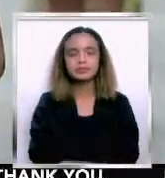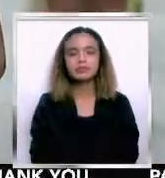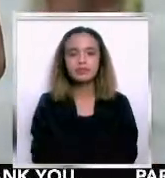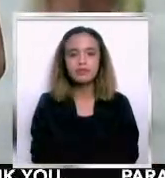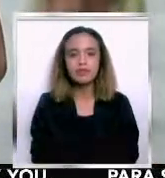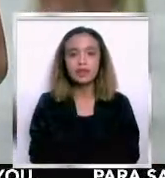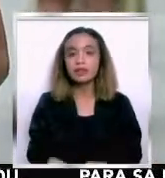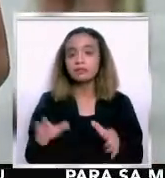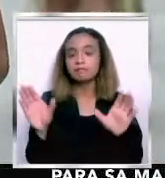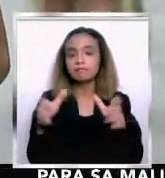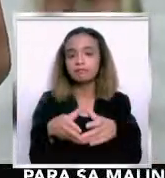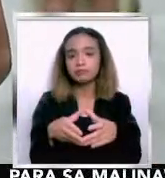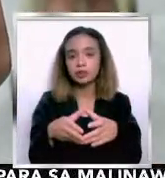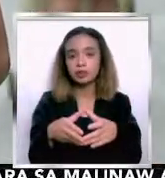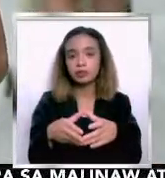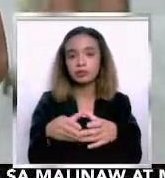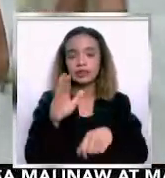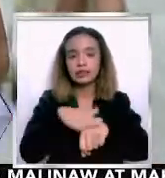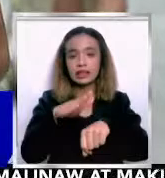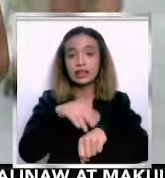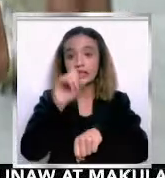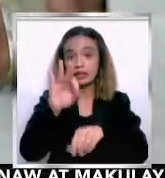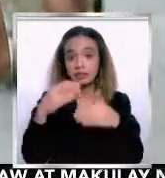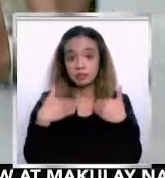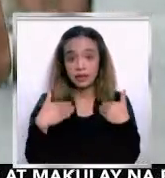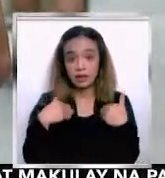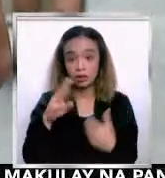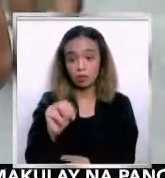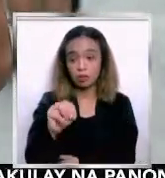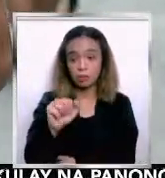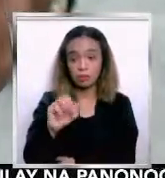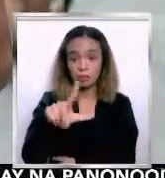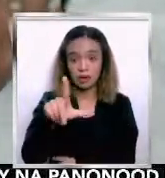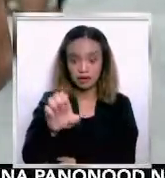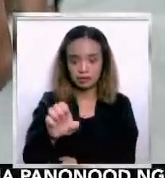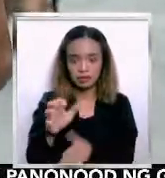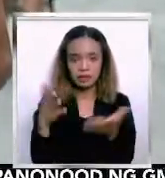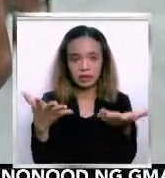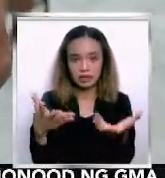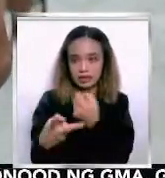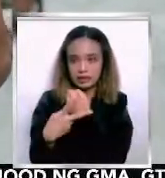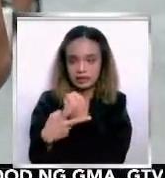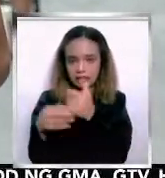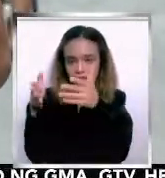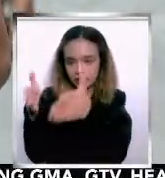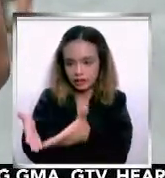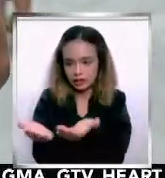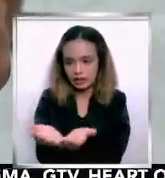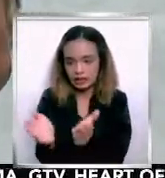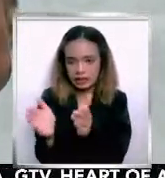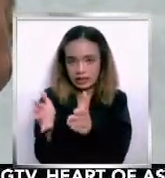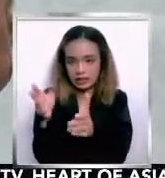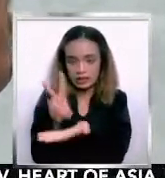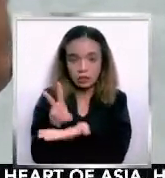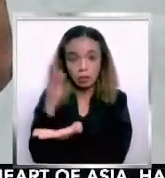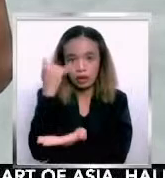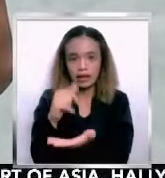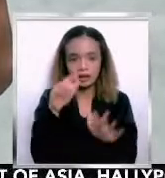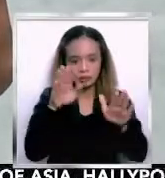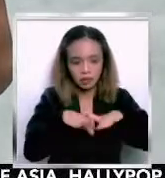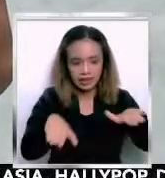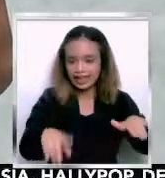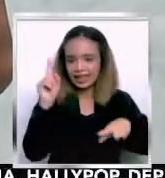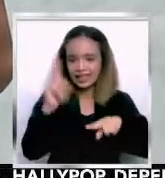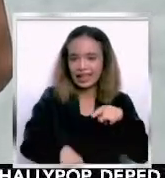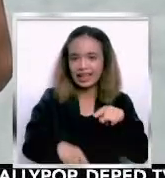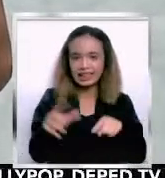toxic sa mga magulang, kung may jolen sa bahay, itabi ito sa ligtas na lalagyan at lugar upang hindi na maabot ng mga bata.